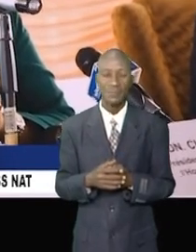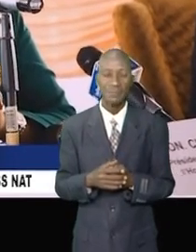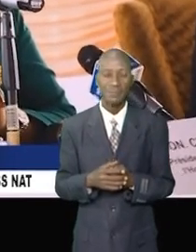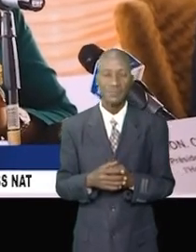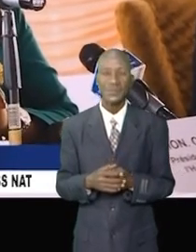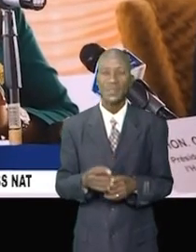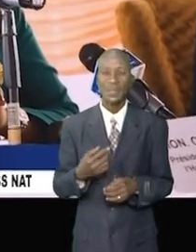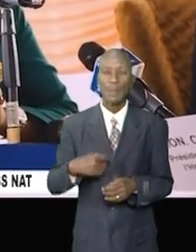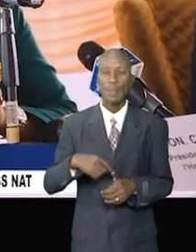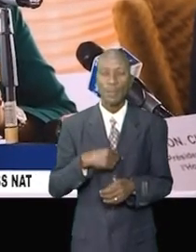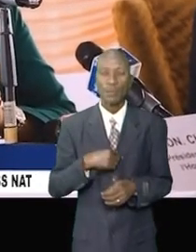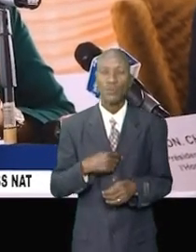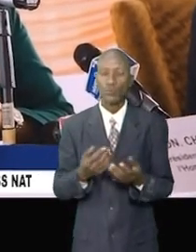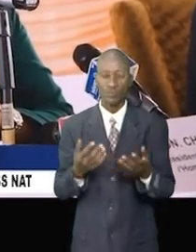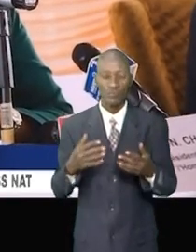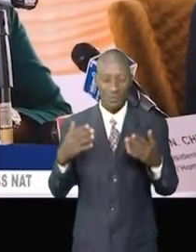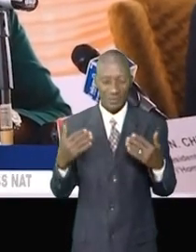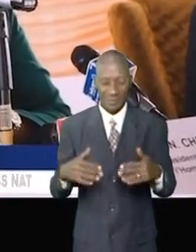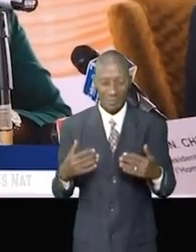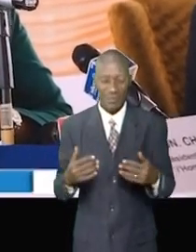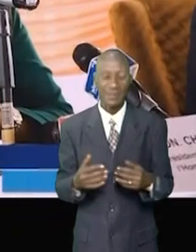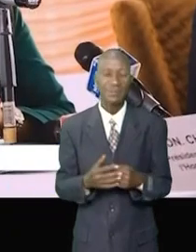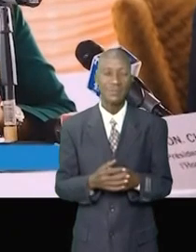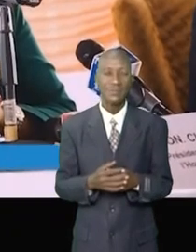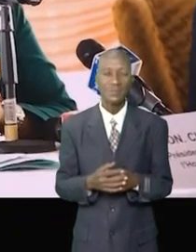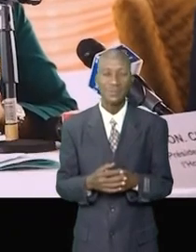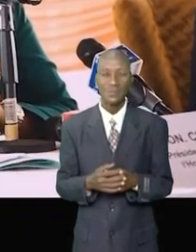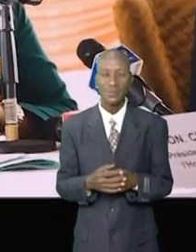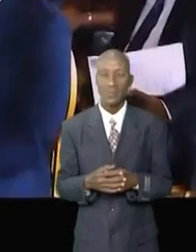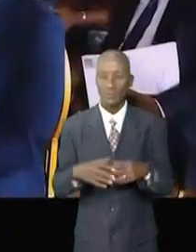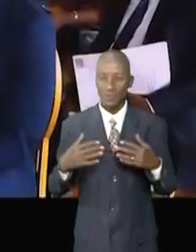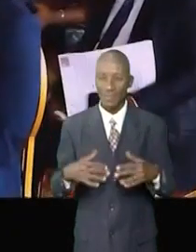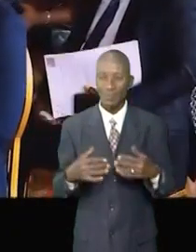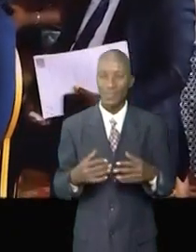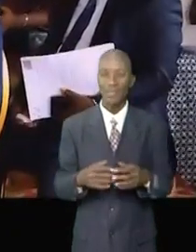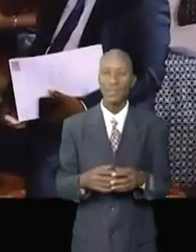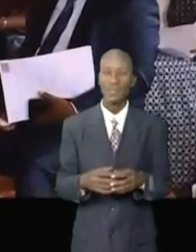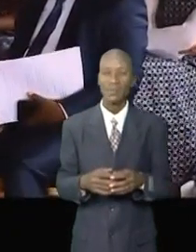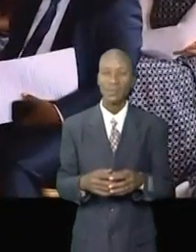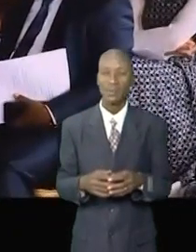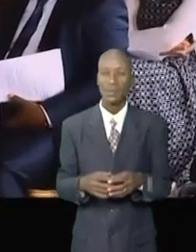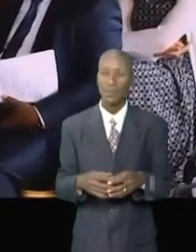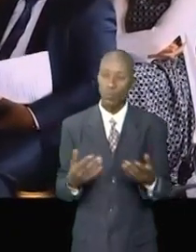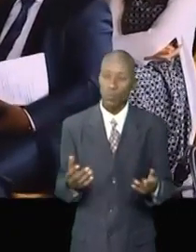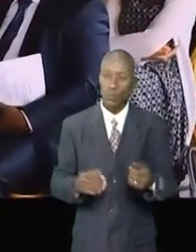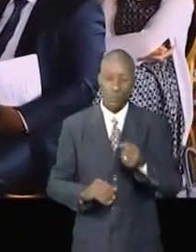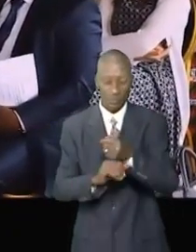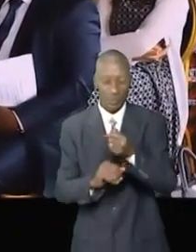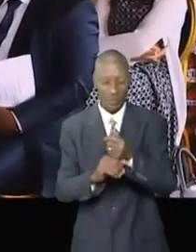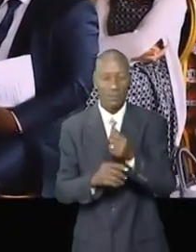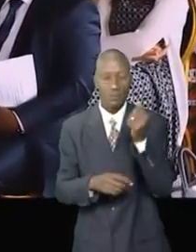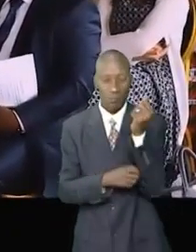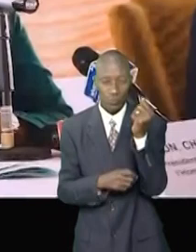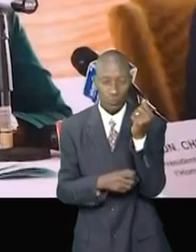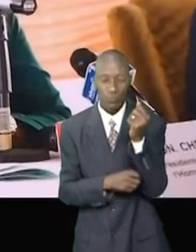célébrer les millions de vies que vous avez impactées positivement en RDC, permettez-moi de faire ces plaidoyers